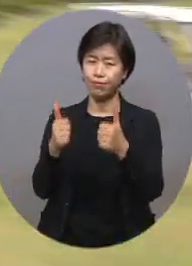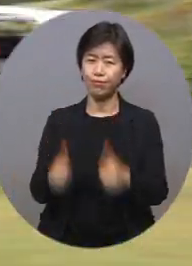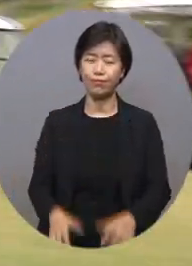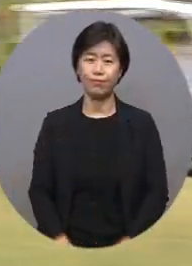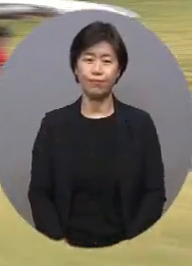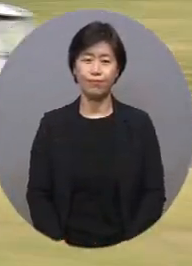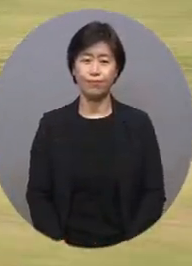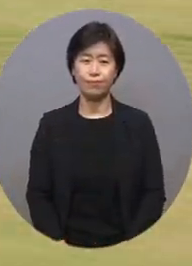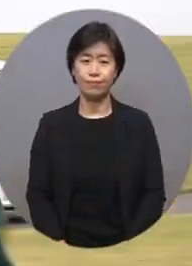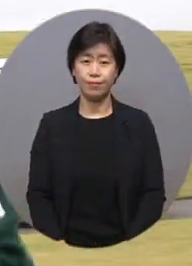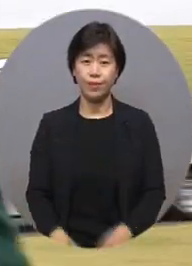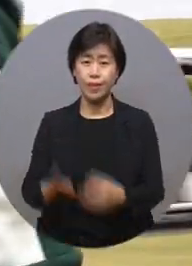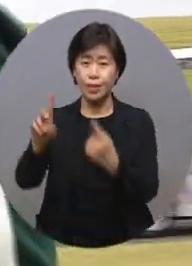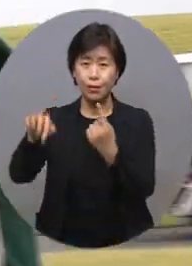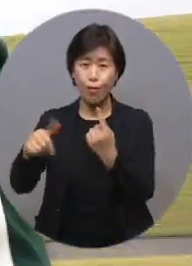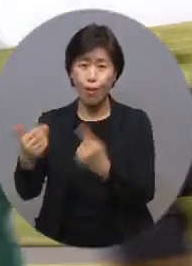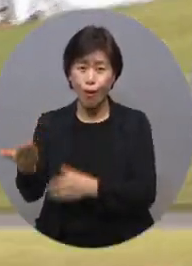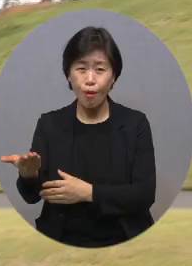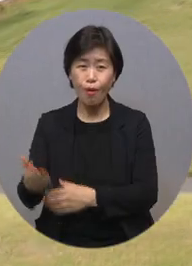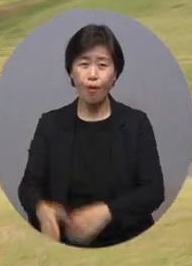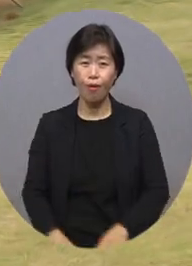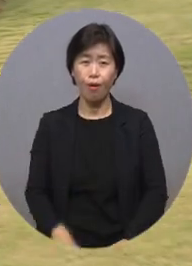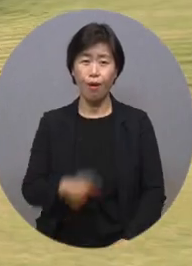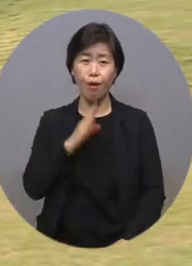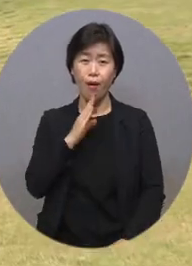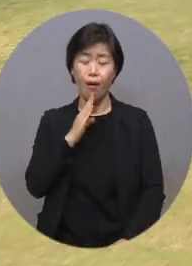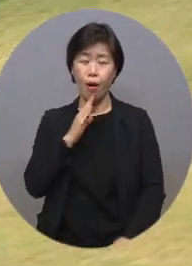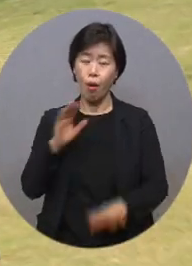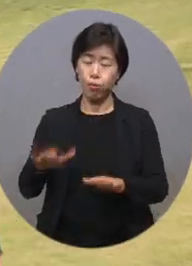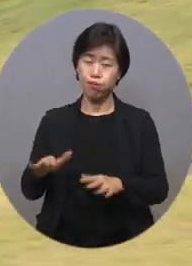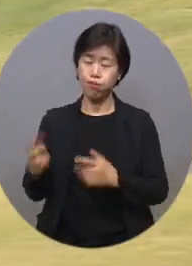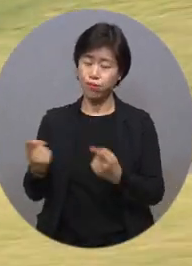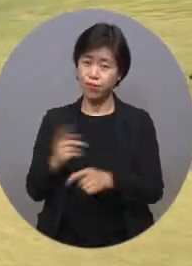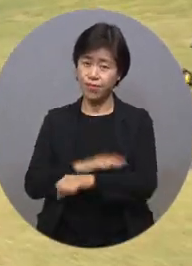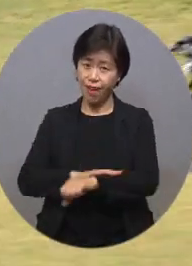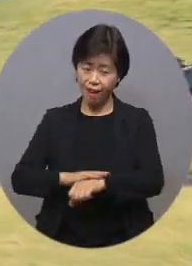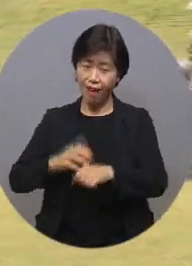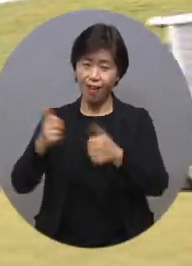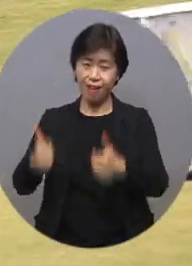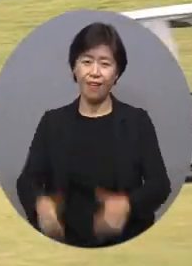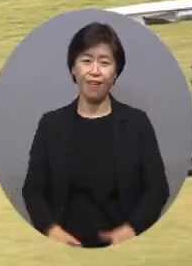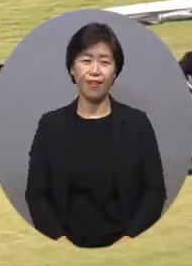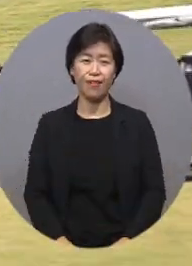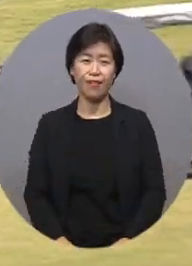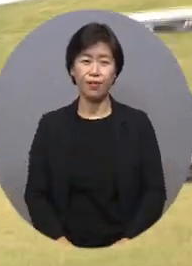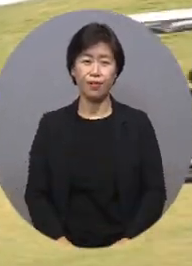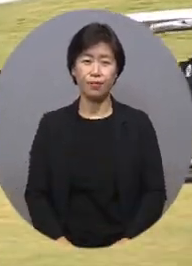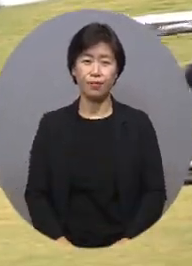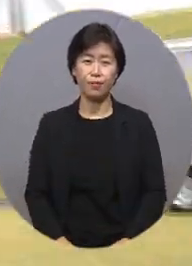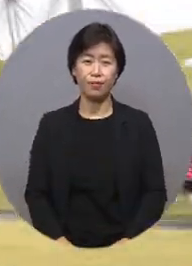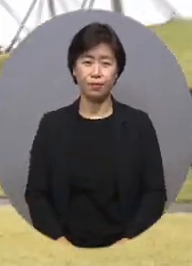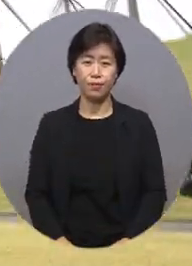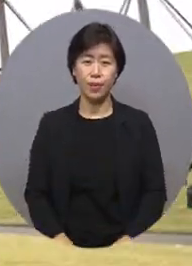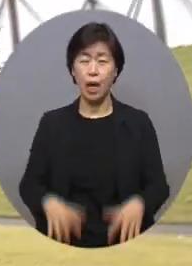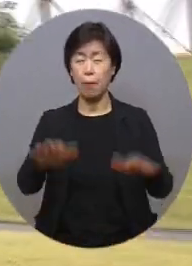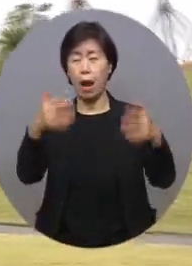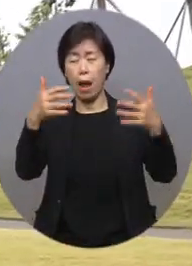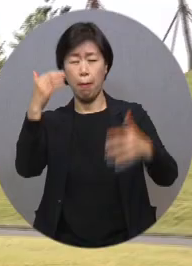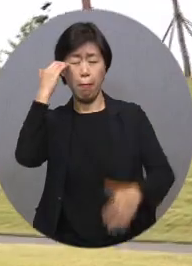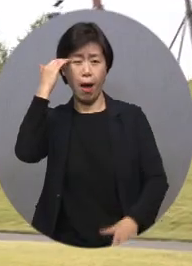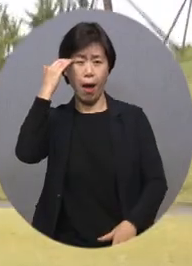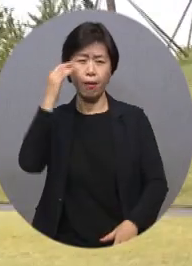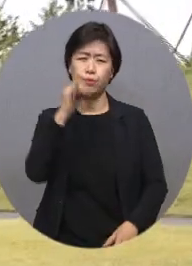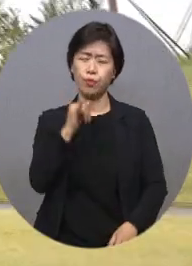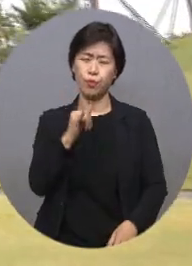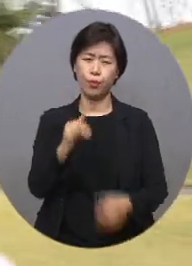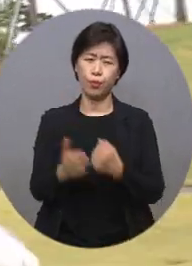아니, 1번님. 오지영! 1번님, 오늘 컨디션 너무 좋으신 거 아니에요? 오, 큰일 날 뻔했다. 바람 소리 때문에 순간 근데